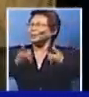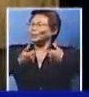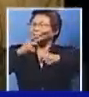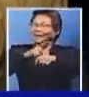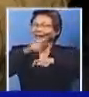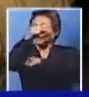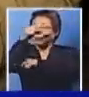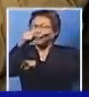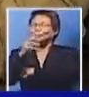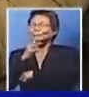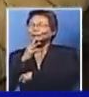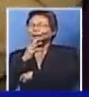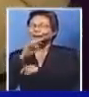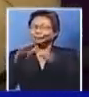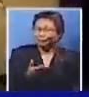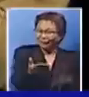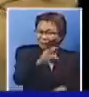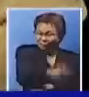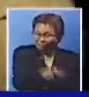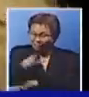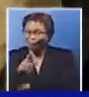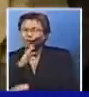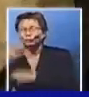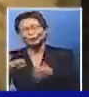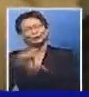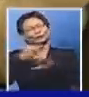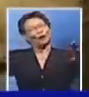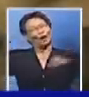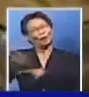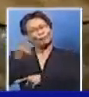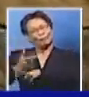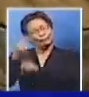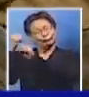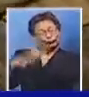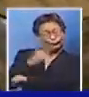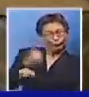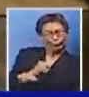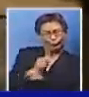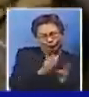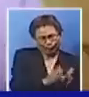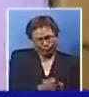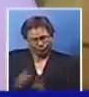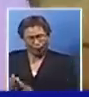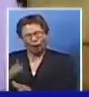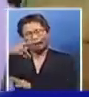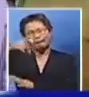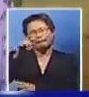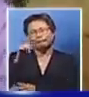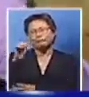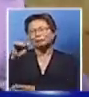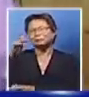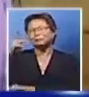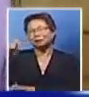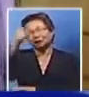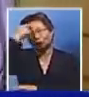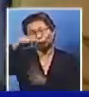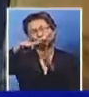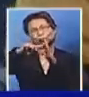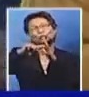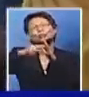di Gombak, Selangor berkata, mereka telah bersedia menghadapi latihan mencabar yang disusun oleh pesaka untuk saingan temasya